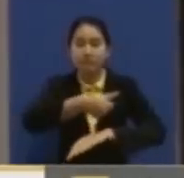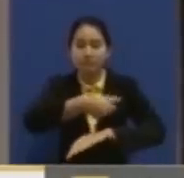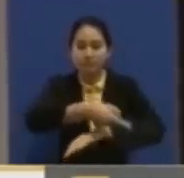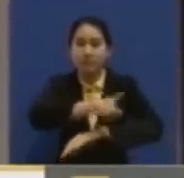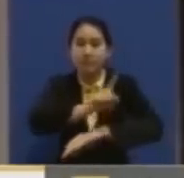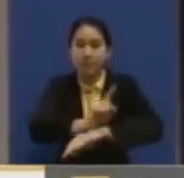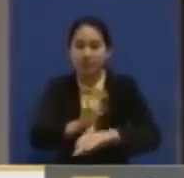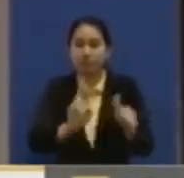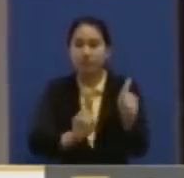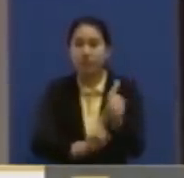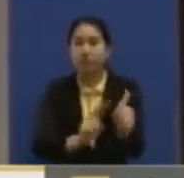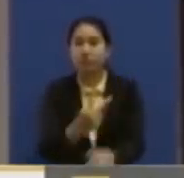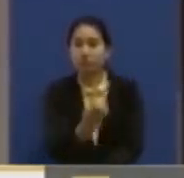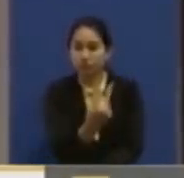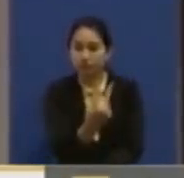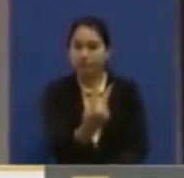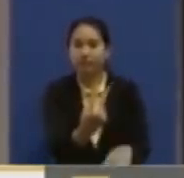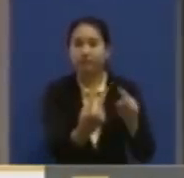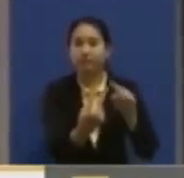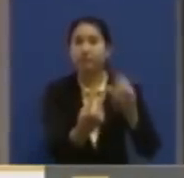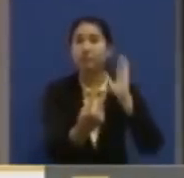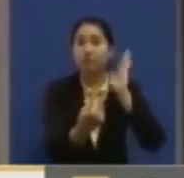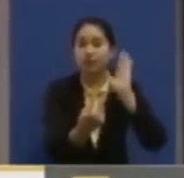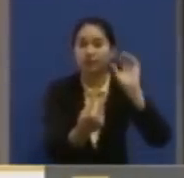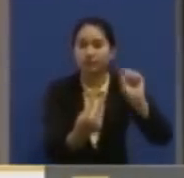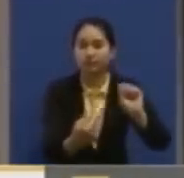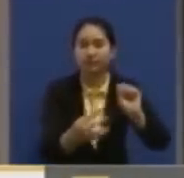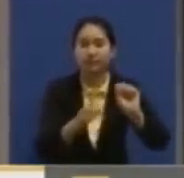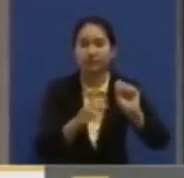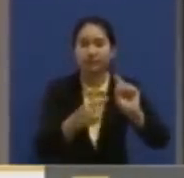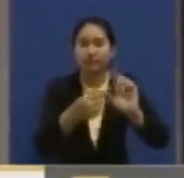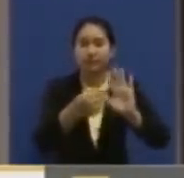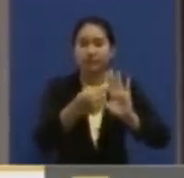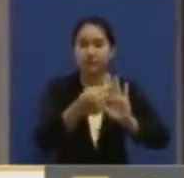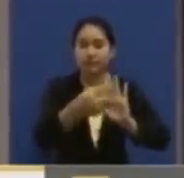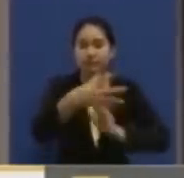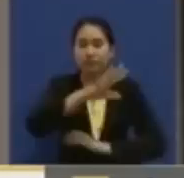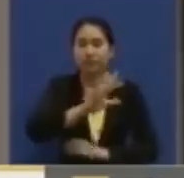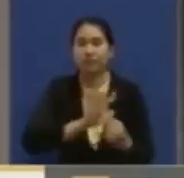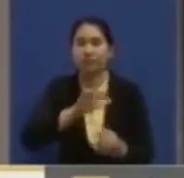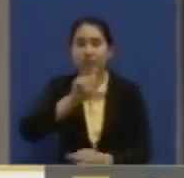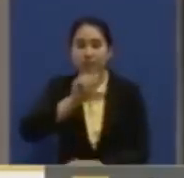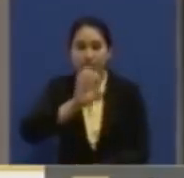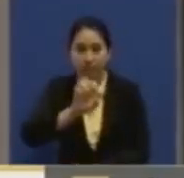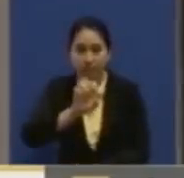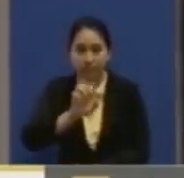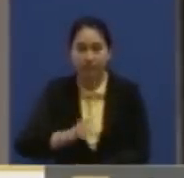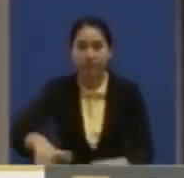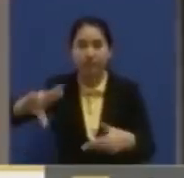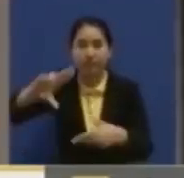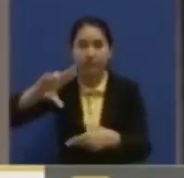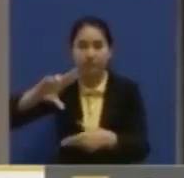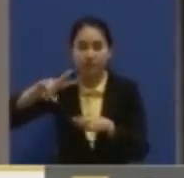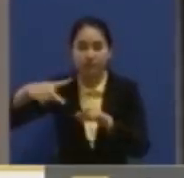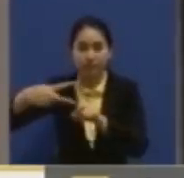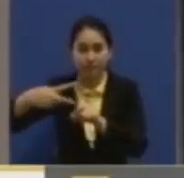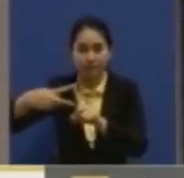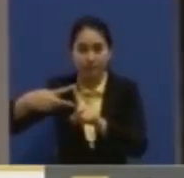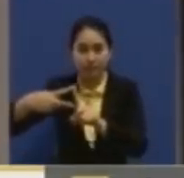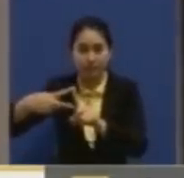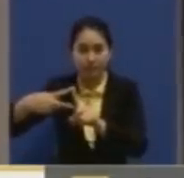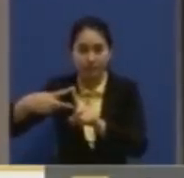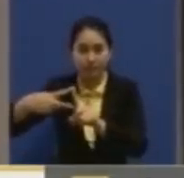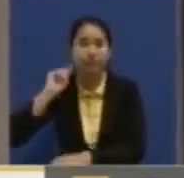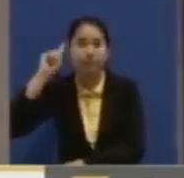2คนท่านแรกคือท่านสุชาติตันเจริญนะคะท่านที่2อาจารย์เยาวลักษณ์วงประภารัตน์จากพรรคอนาคตใหม่ซึ่งเป็นสตรี